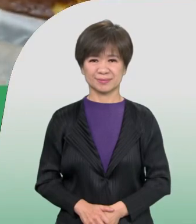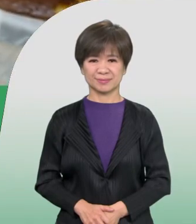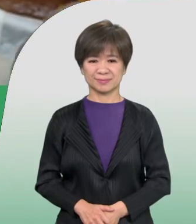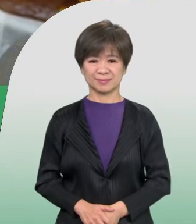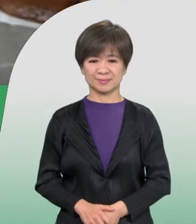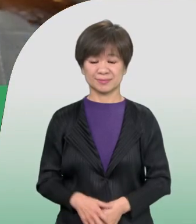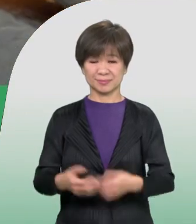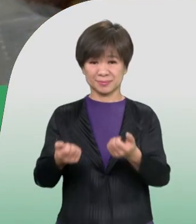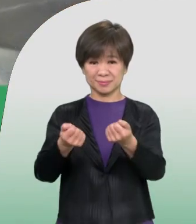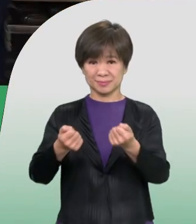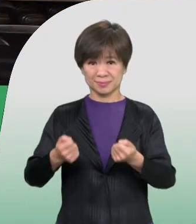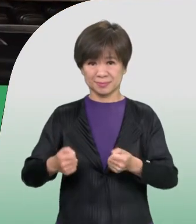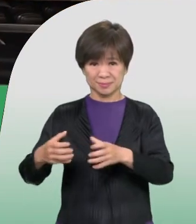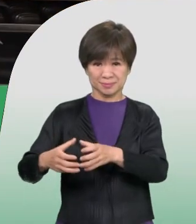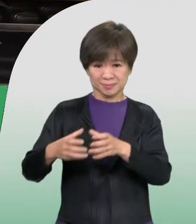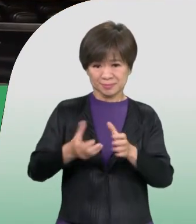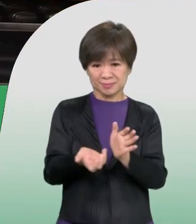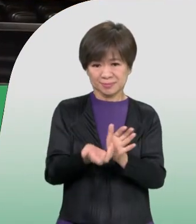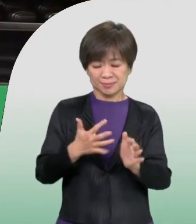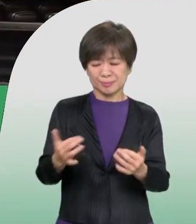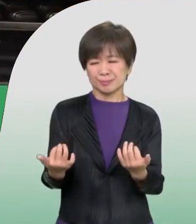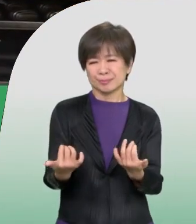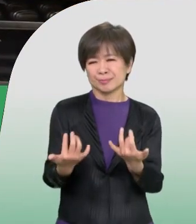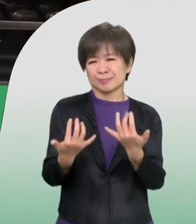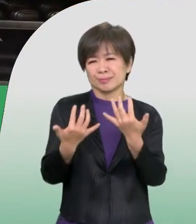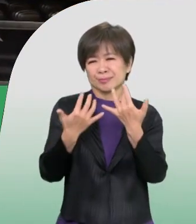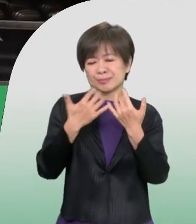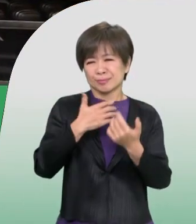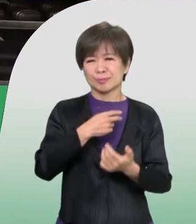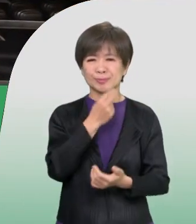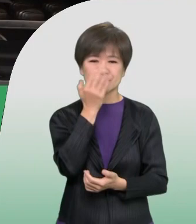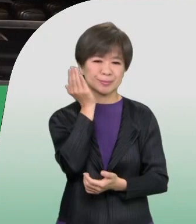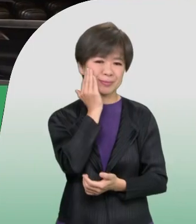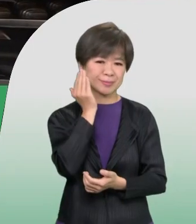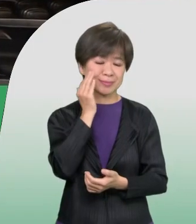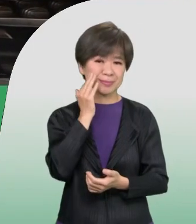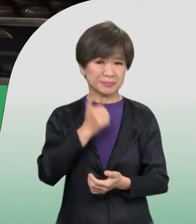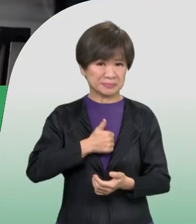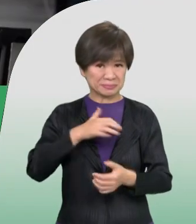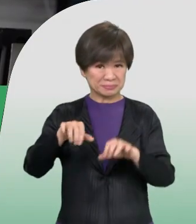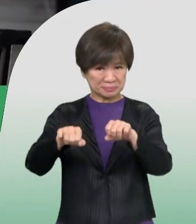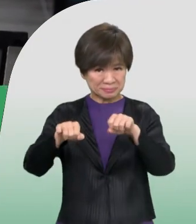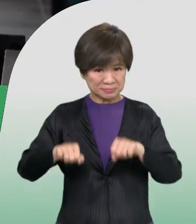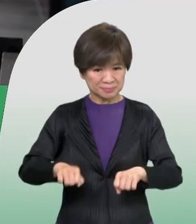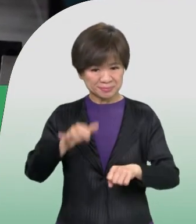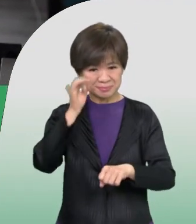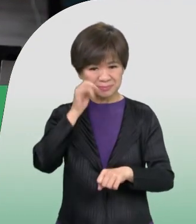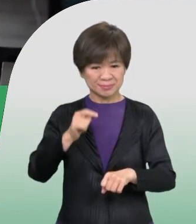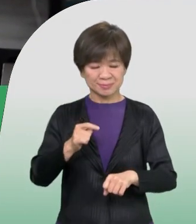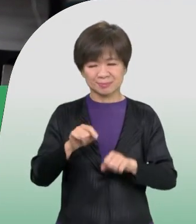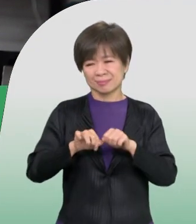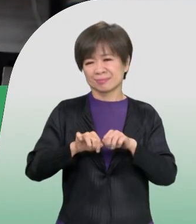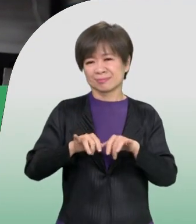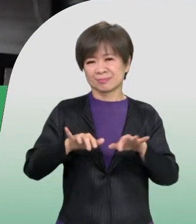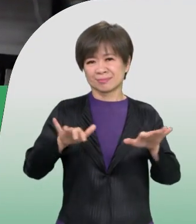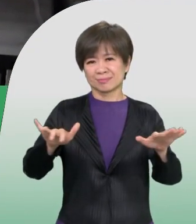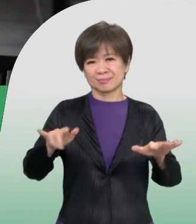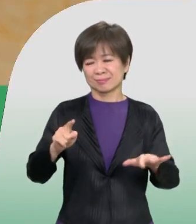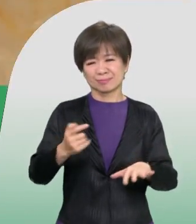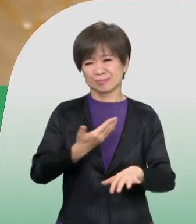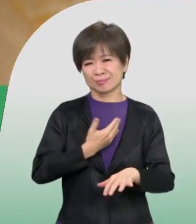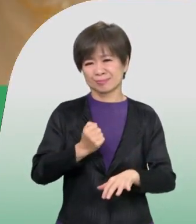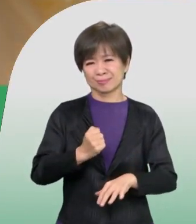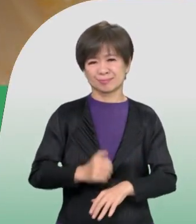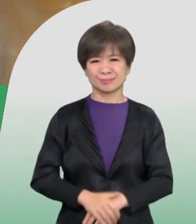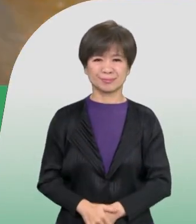忙出炉之前，归家坐下就几件当香嘞。还看不是讲烤箱打开了后，个香气真紧是无法度形